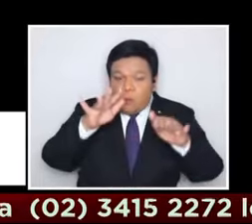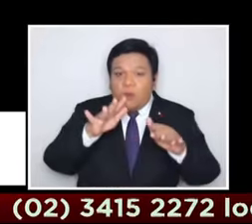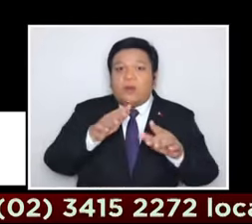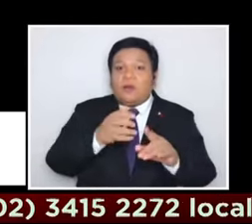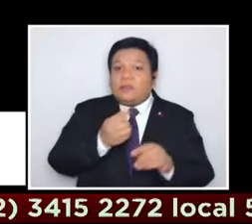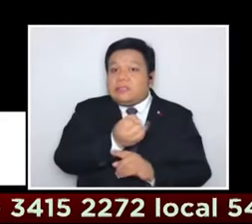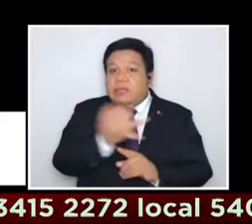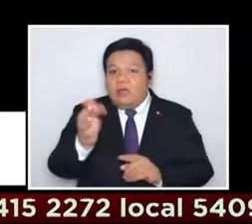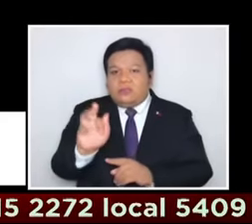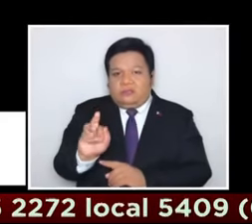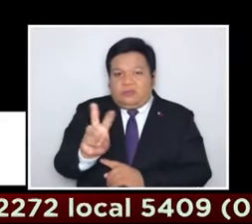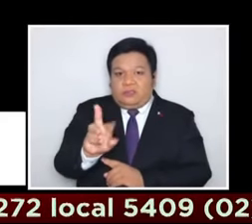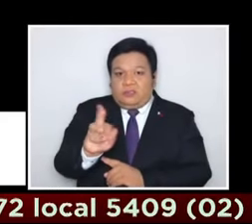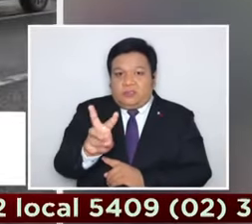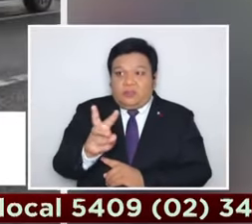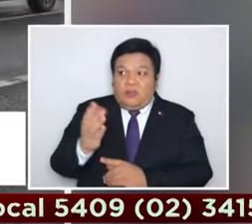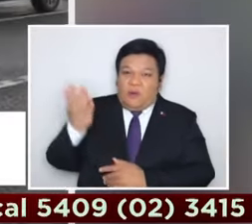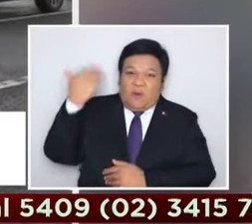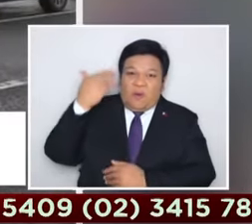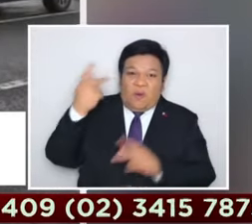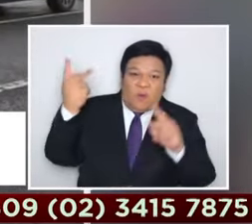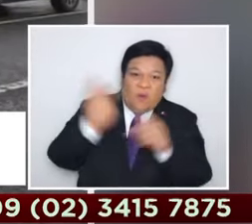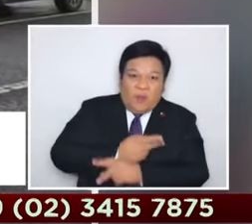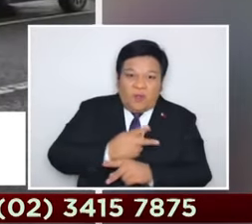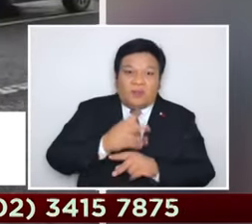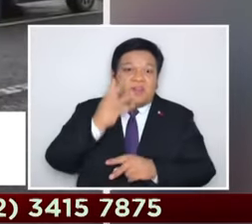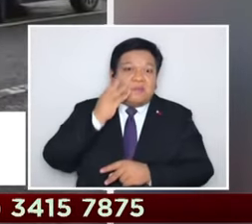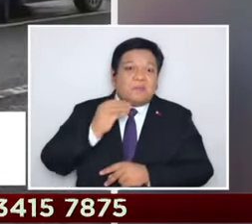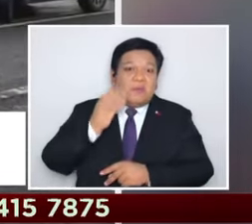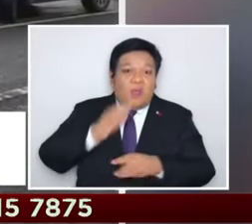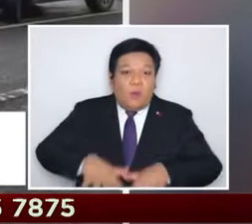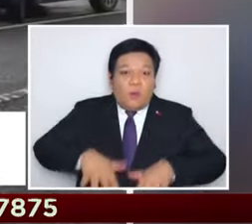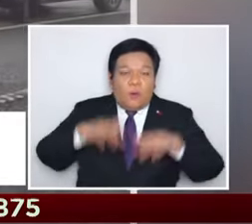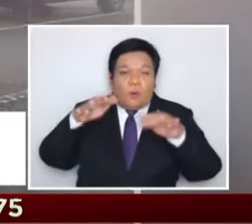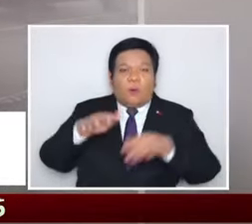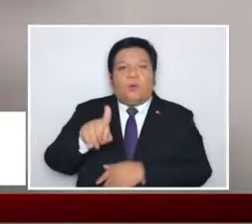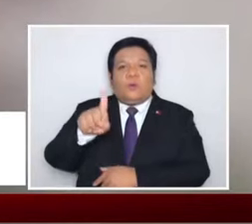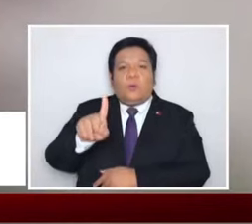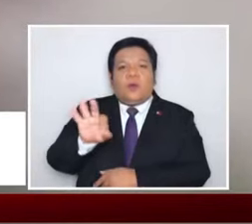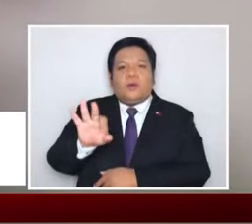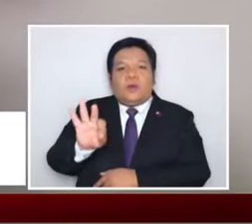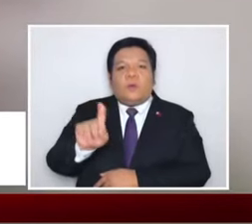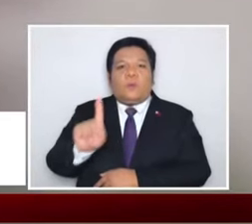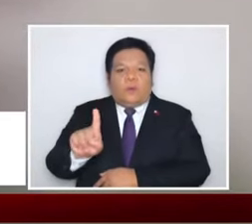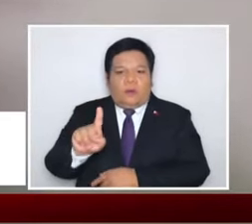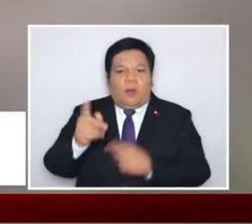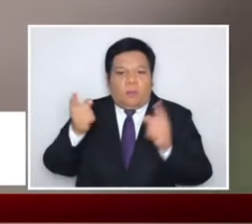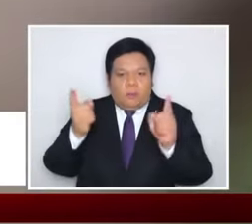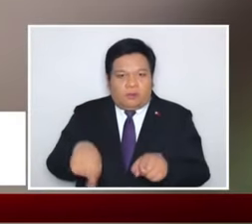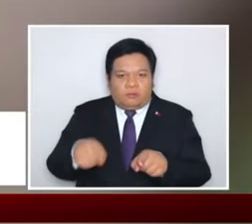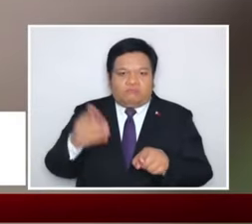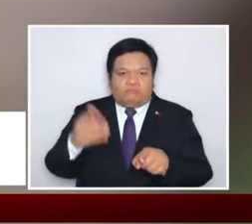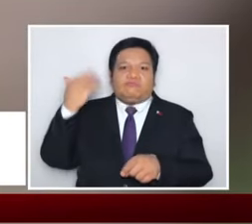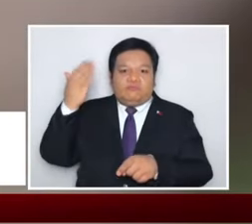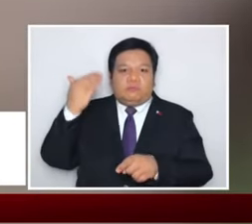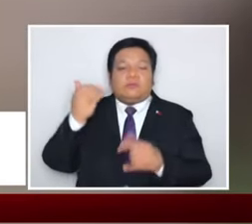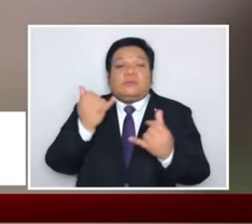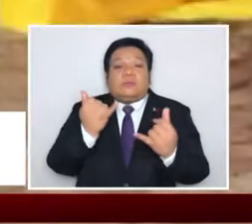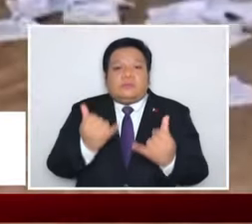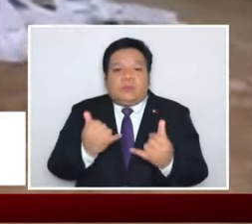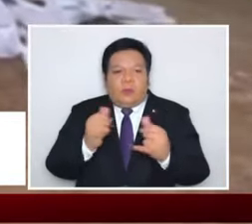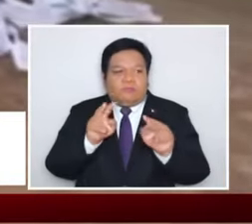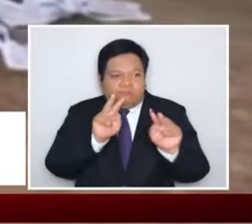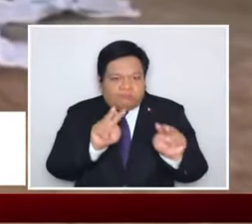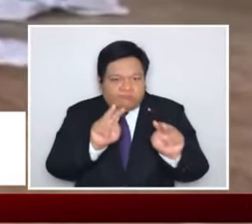na ikinamatay ng libo-libo. Kaya ganun na lang kaagresibong magbantay ang mga rescuer, lalo kapag may